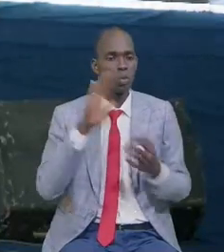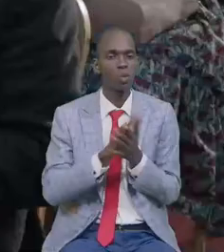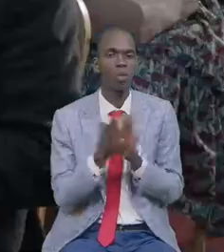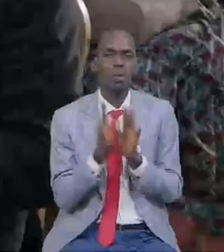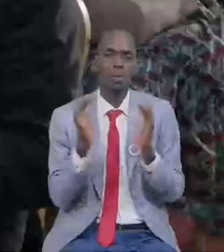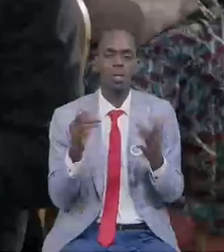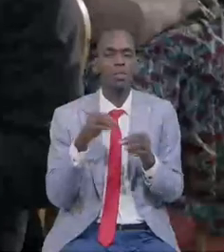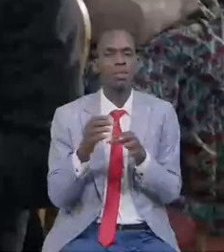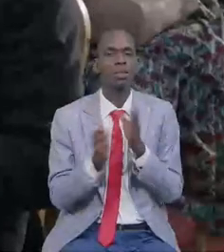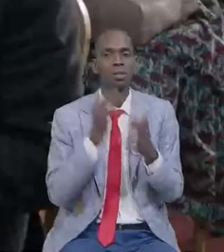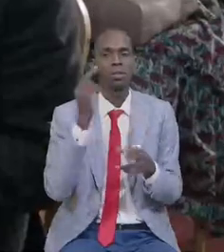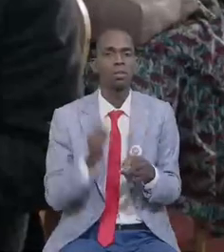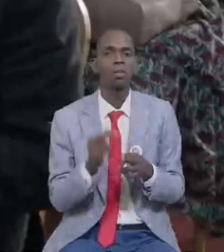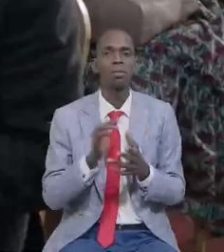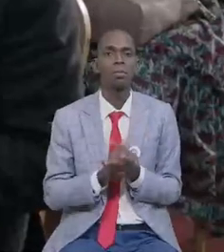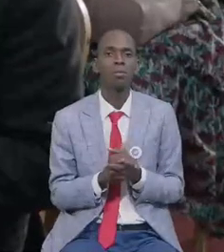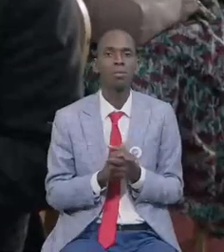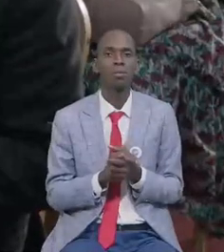léger.